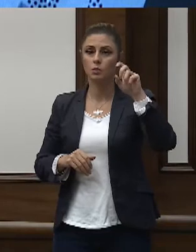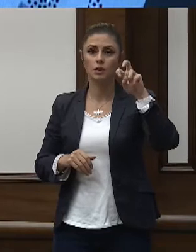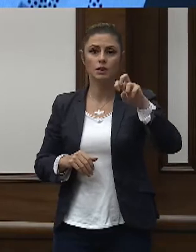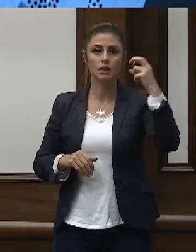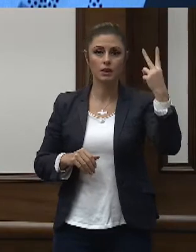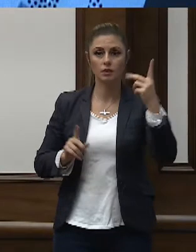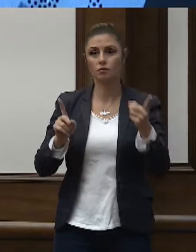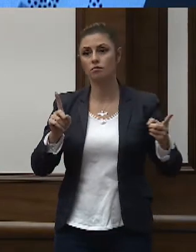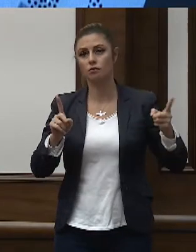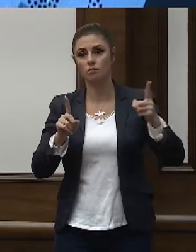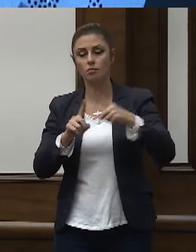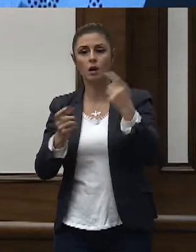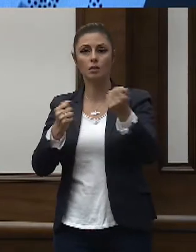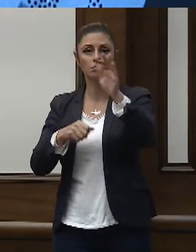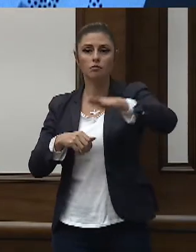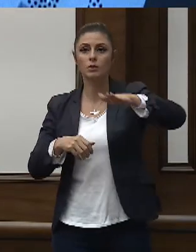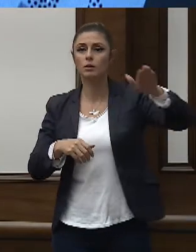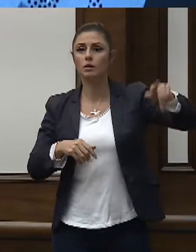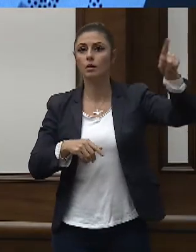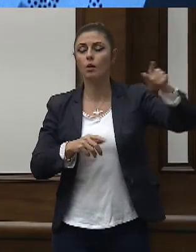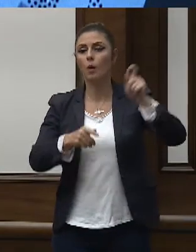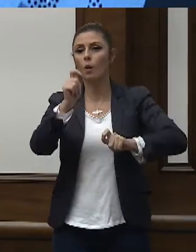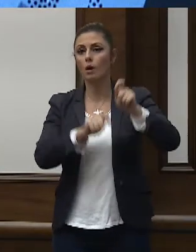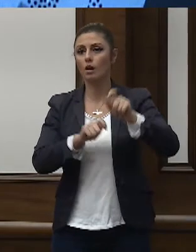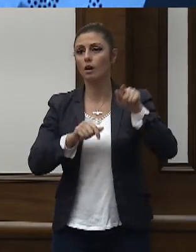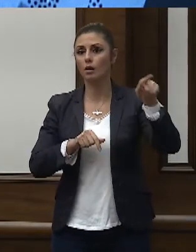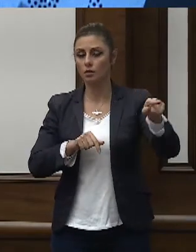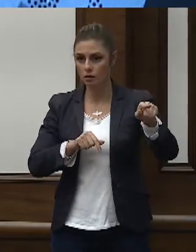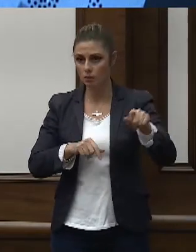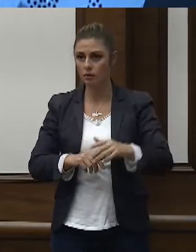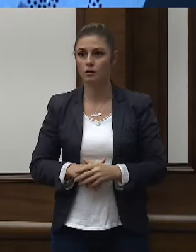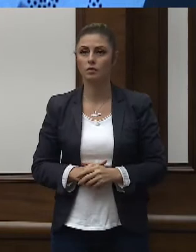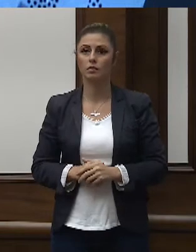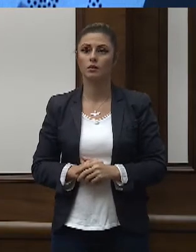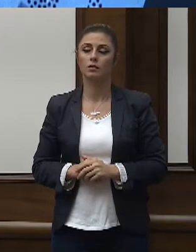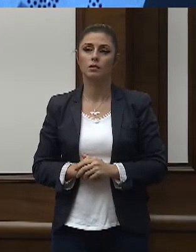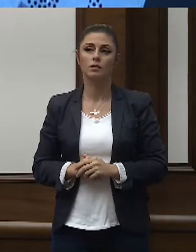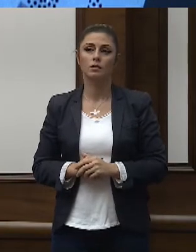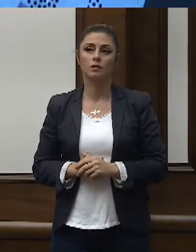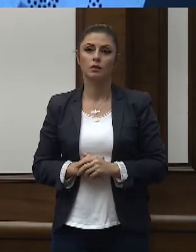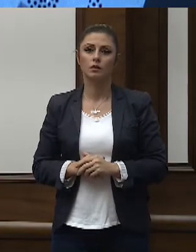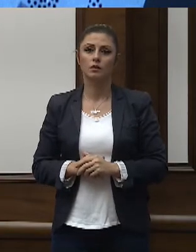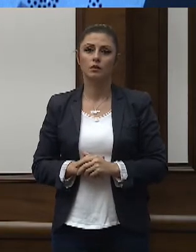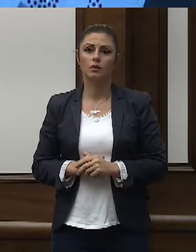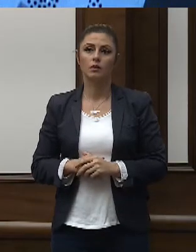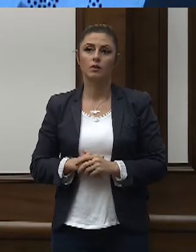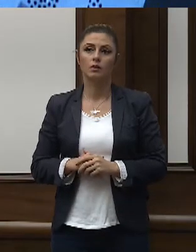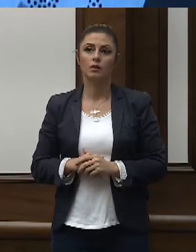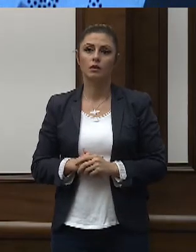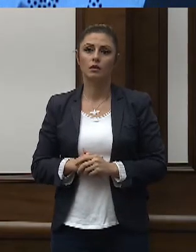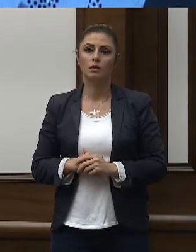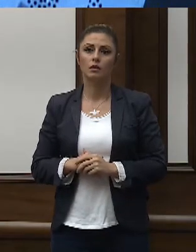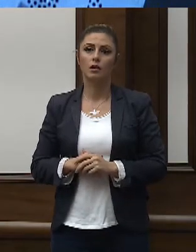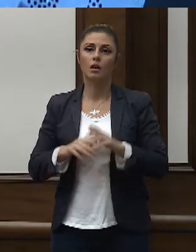82'den beri otopark olarak kullanmış olduğu kısmi otopark, kısmi bahçe olarak olan yerlerde parsel